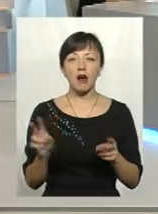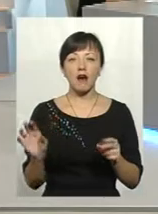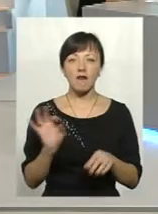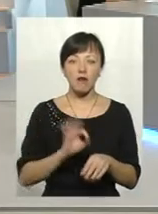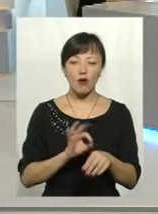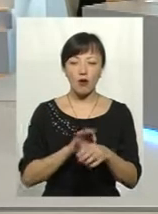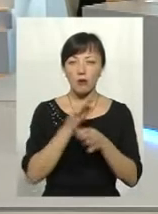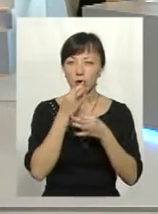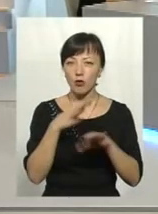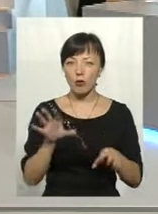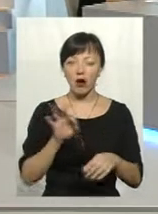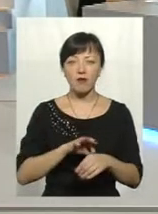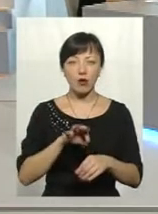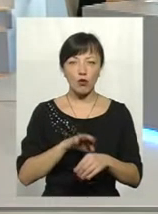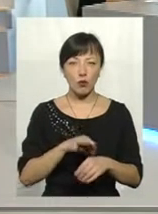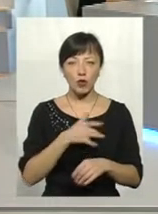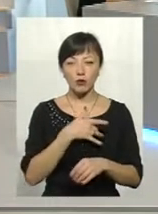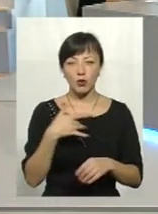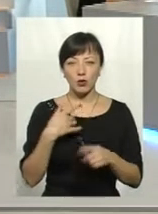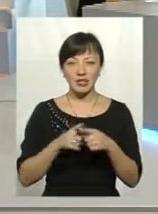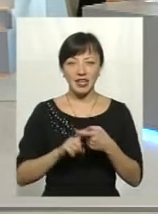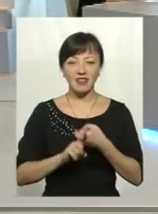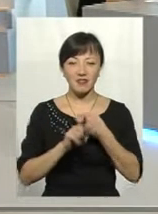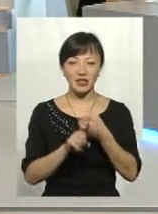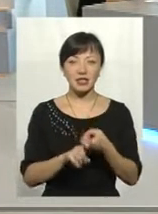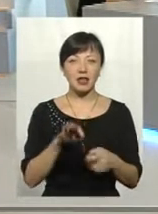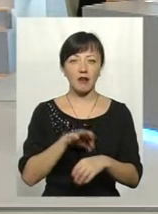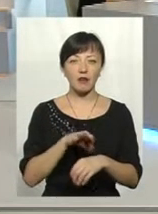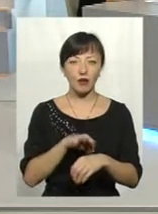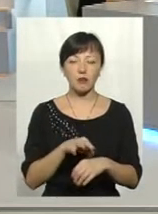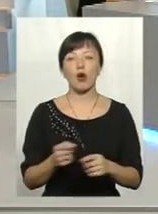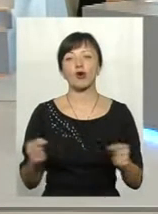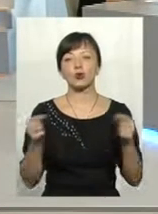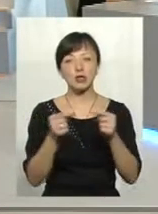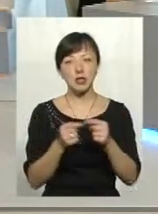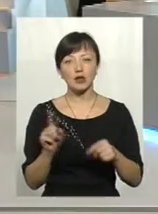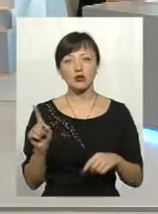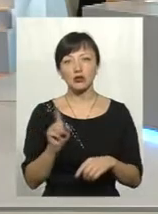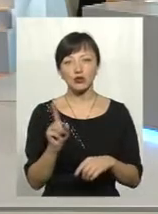люба хвороба, а туберкульоз – це інфекційна хвороба, то однозначно, що